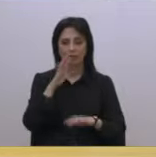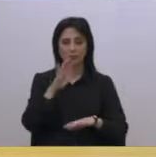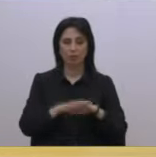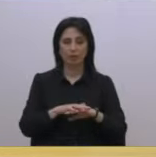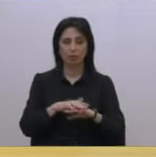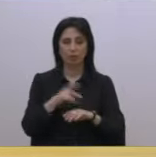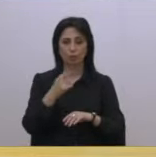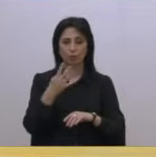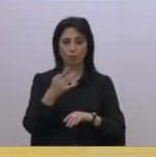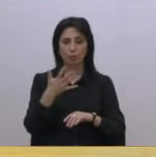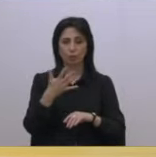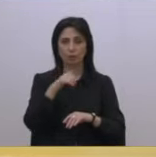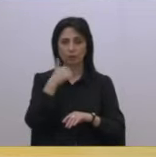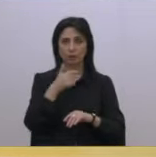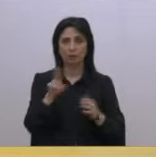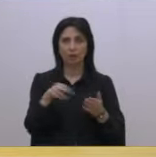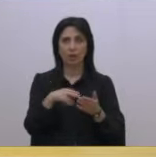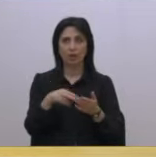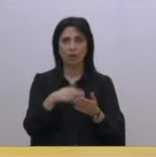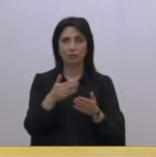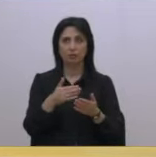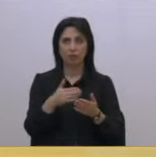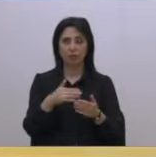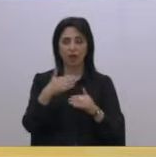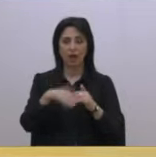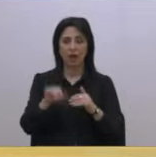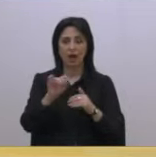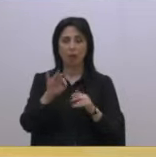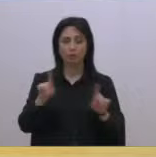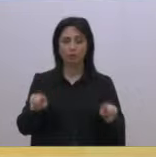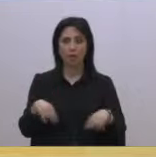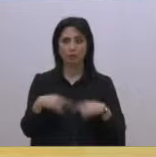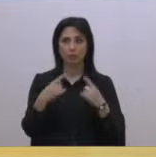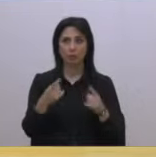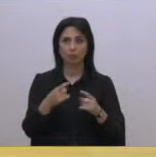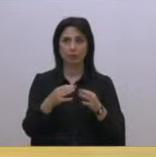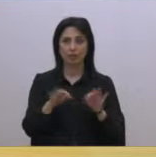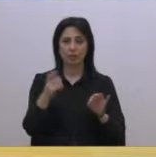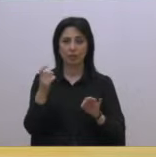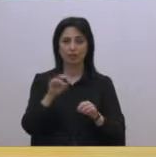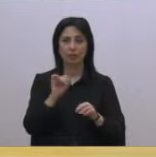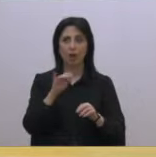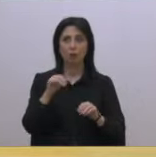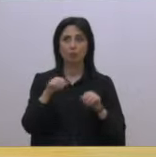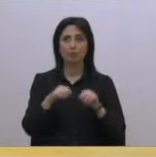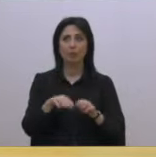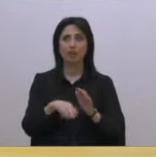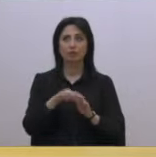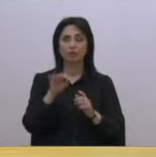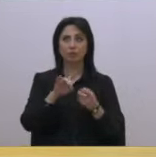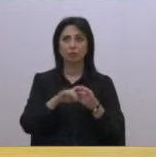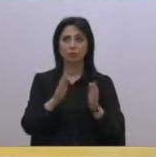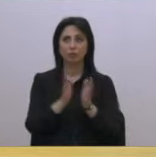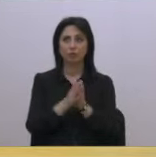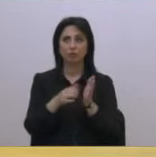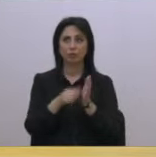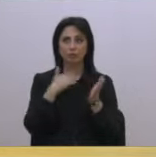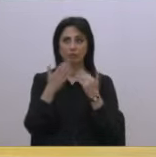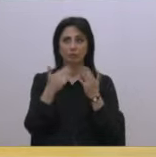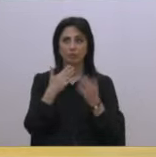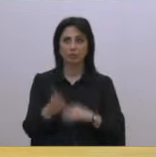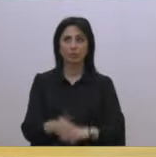ბანკის 24-25 წლების ანგარიშგების გარე აუდიტის განსახორციელებლად დამოუკიდებელი აუდიტორული ფირმების არჩევის შესახებ. ვთხოვ ჩართოთ კენჭისხის